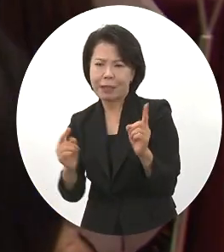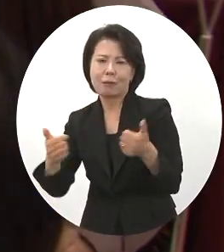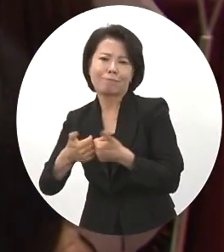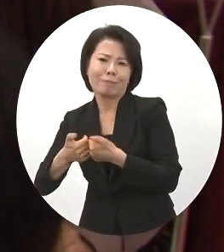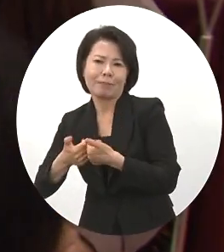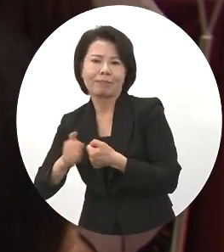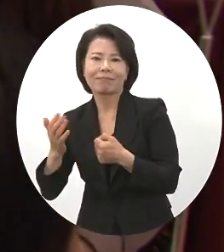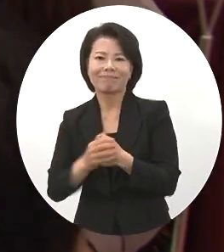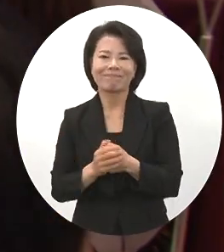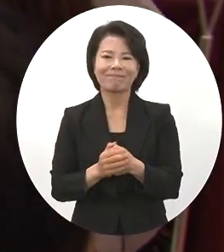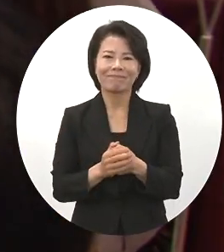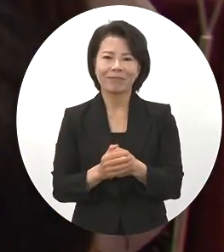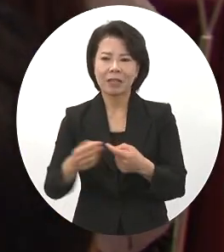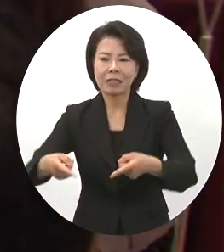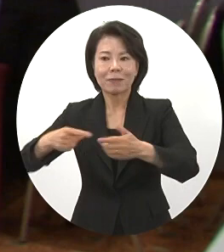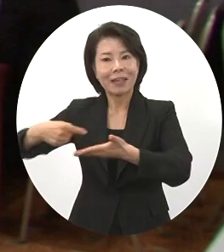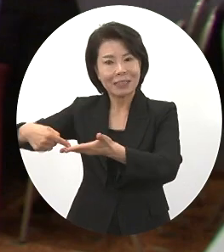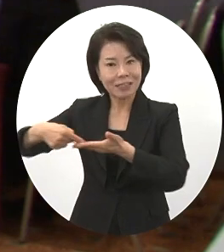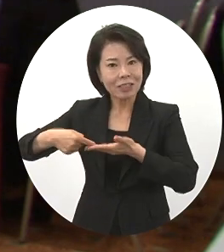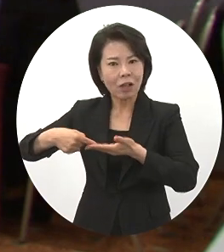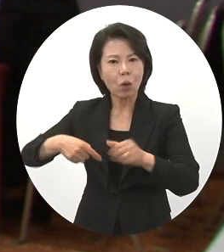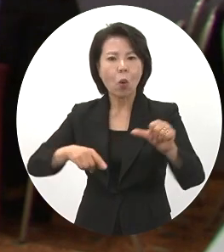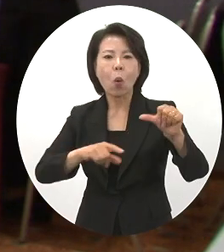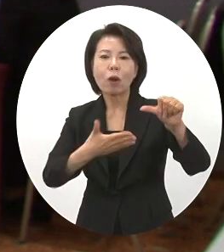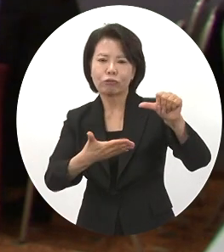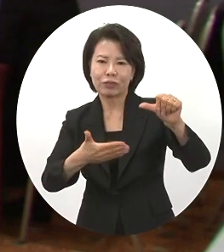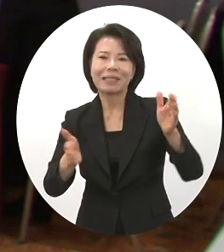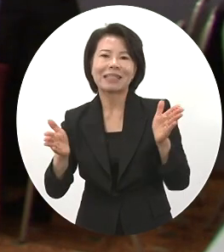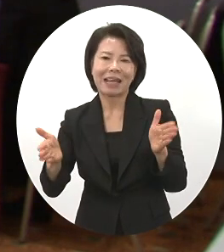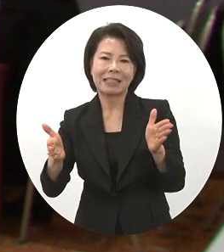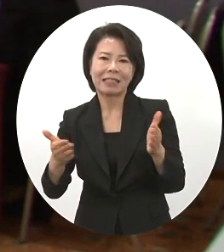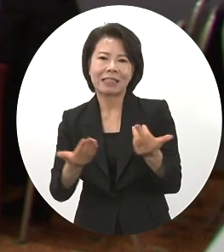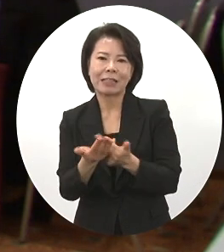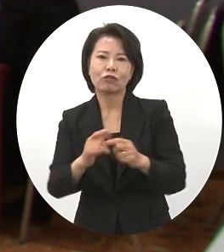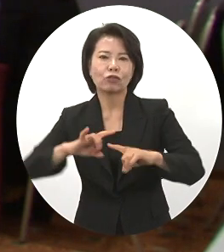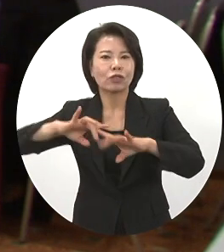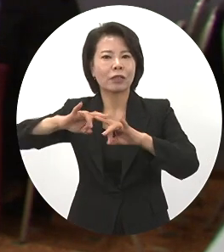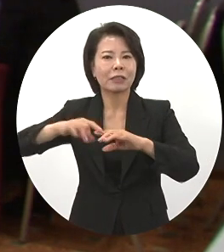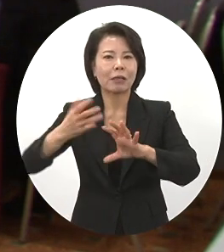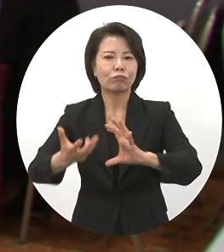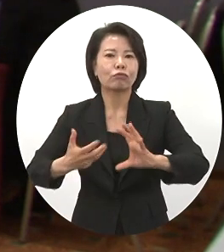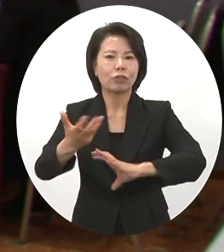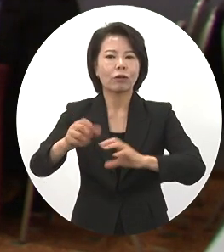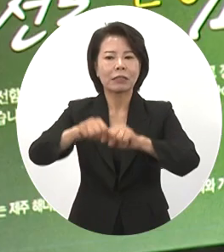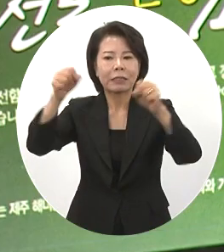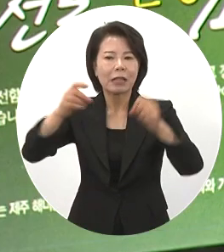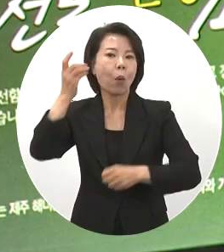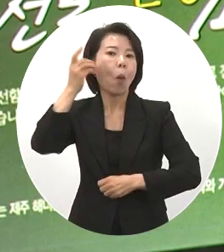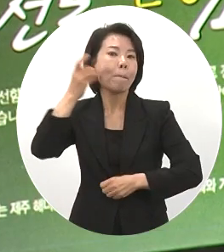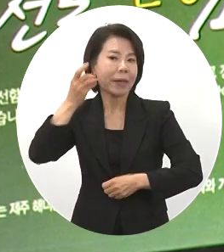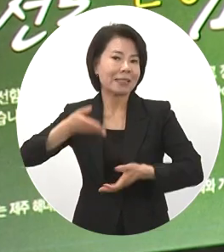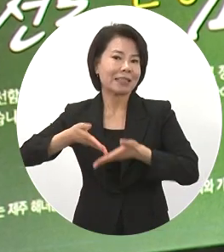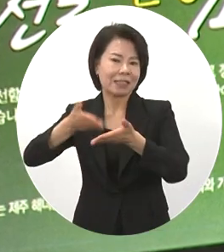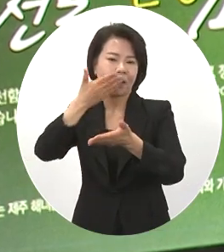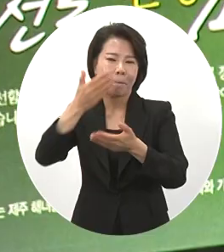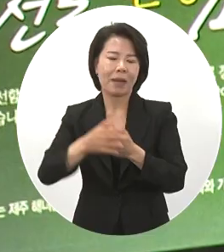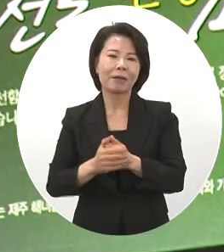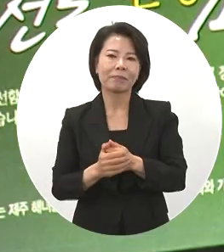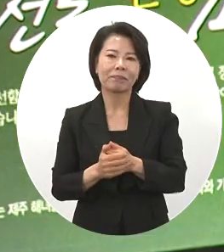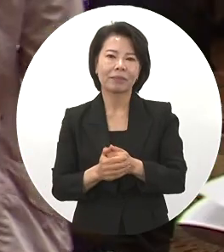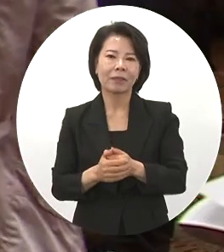진행합니다. 참가 신청은 5월 9일까지 제주전자 무역지원 시스템 누리집에서